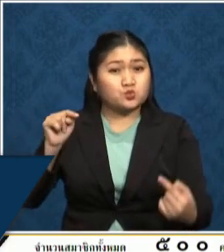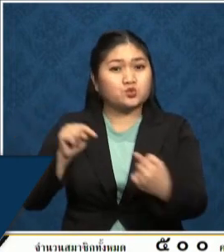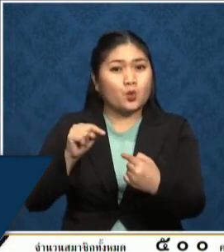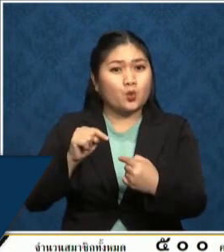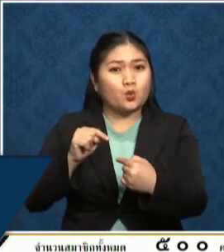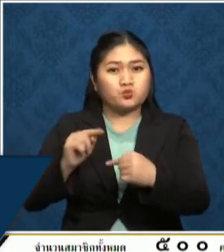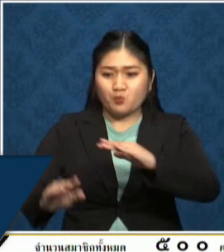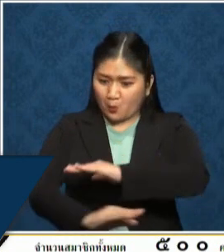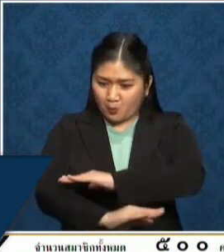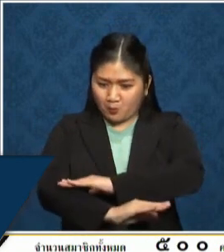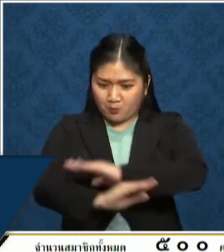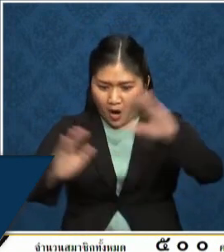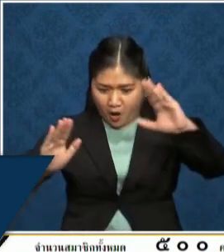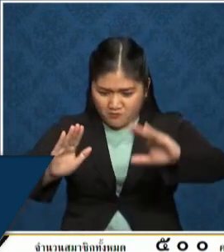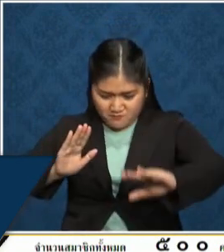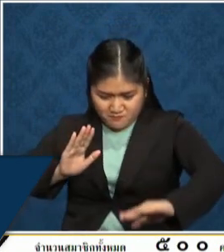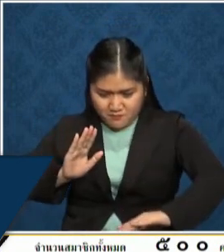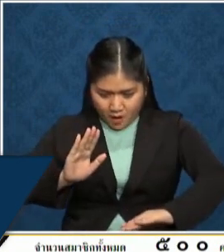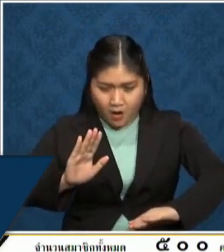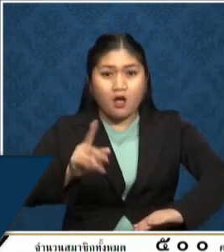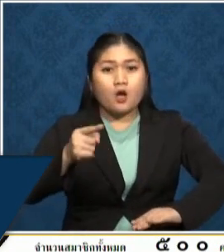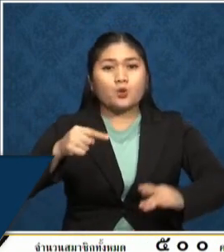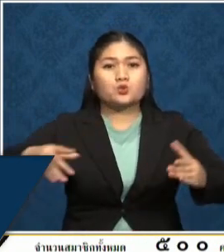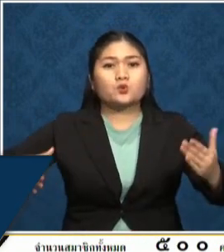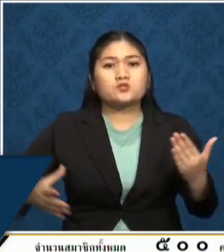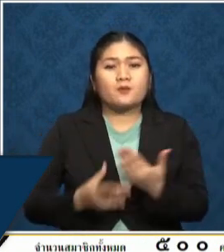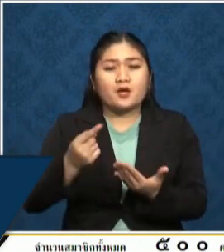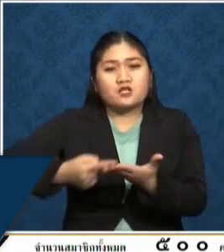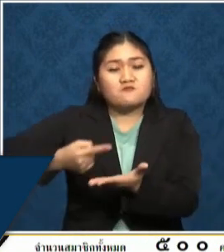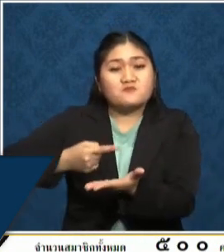ยุตติทำขาจ ด Movementปริงสาก Before subject